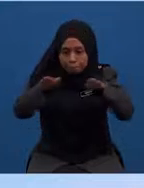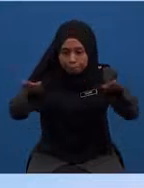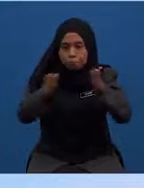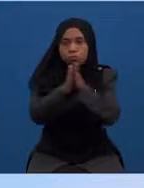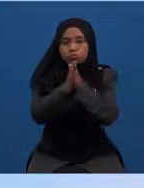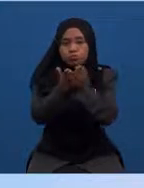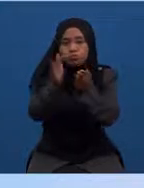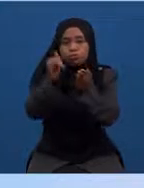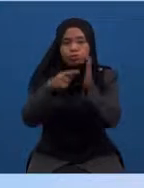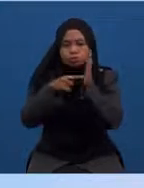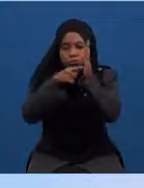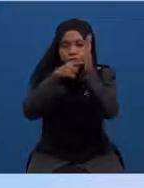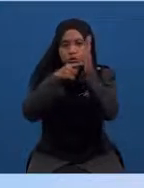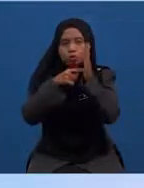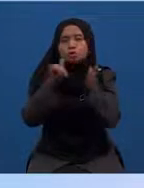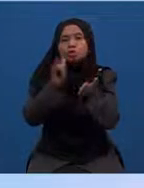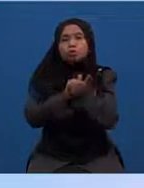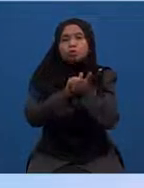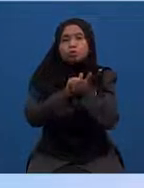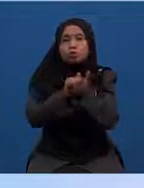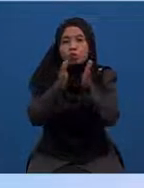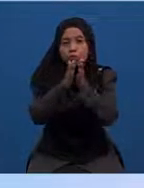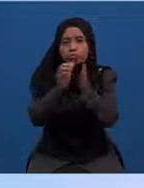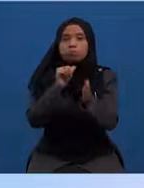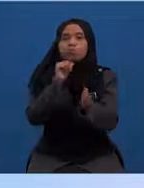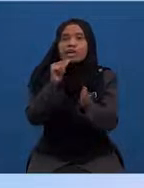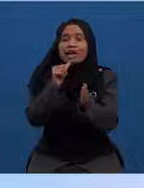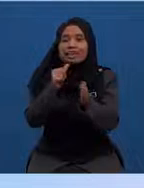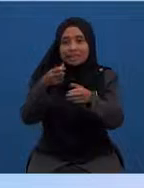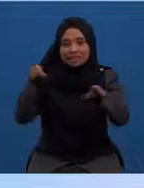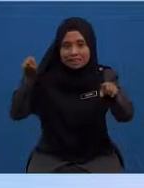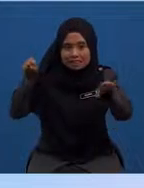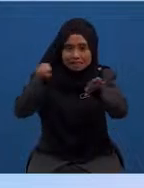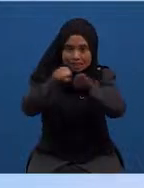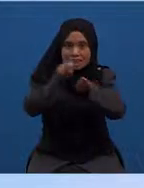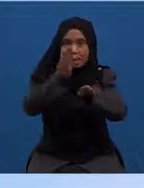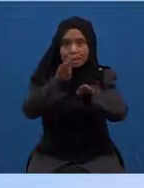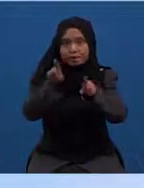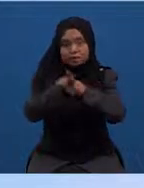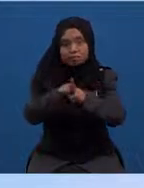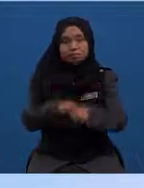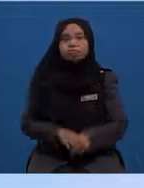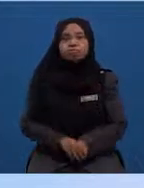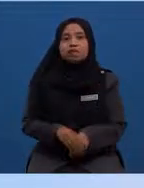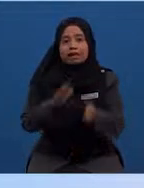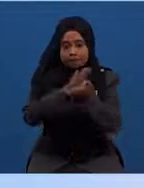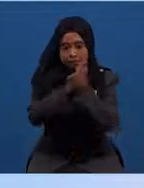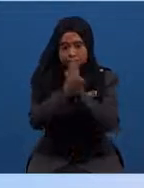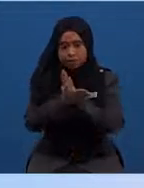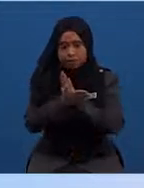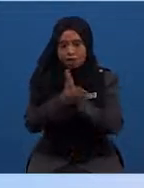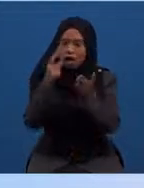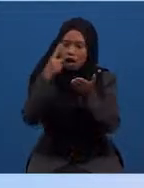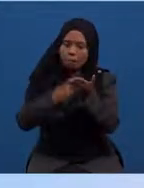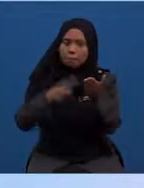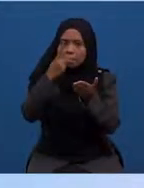yang ditunjuknya tersebut adalah bukan segi 4 sama. Maka,